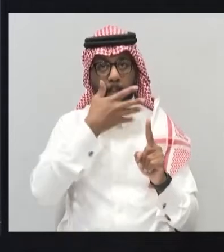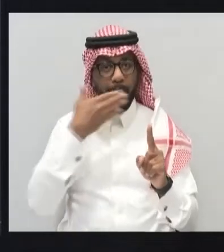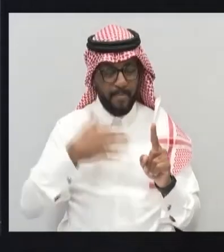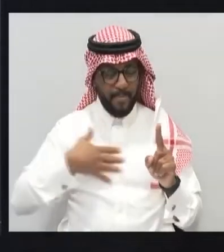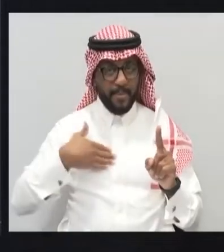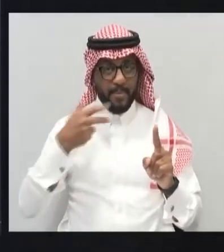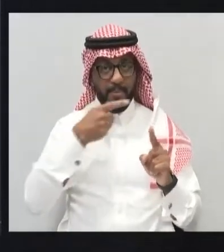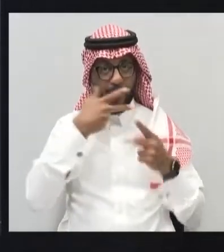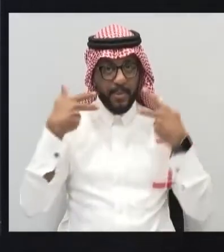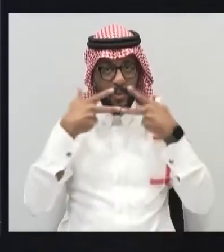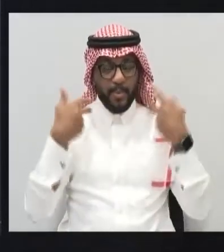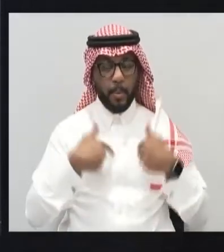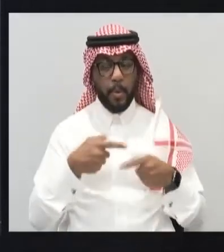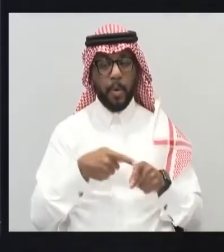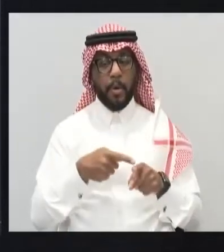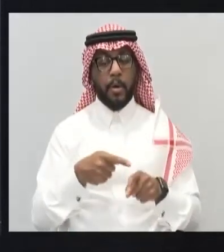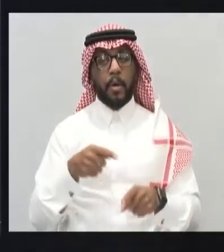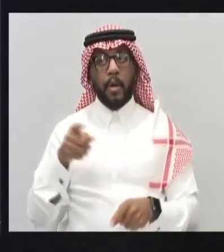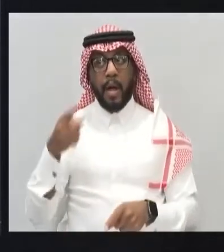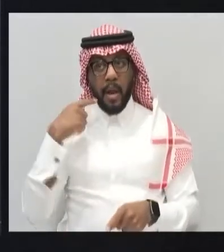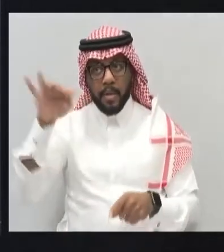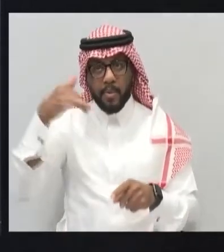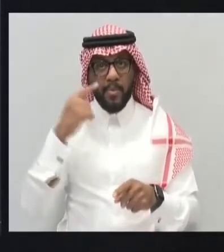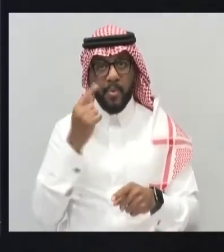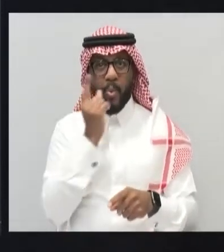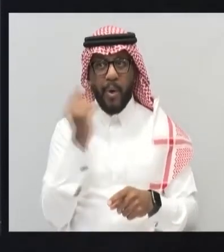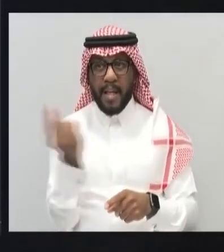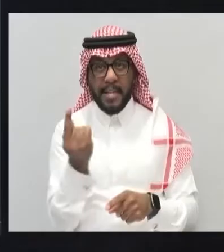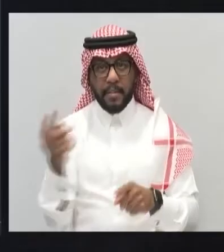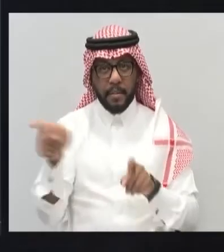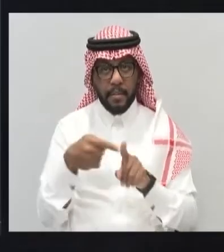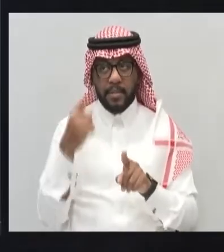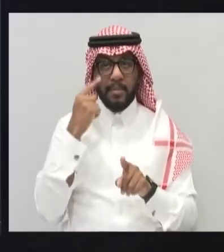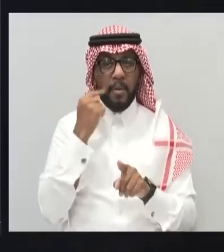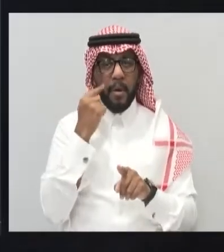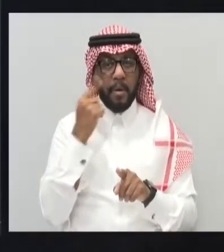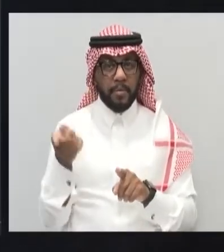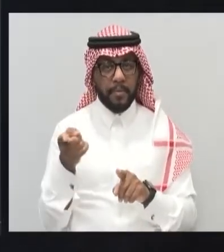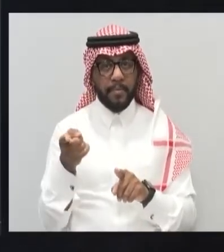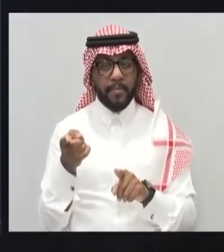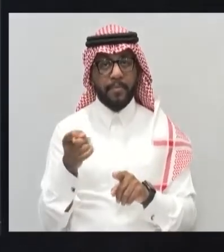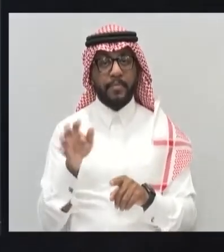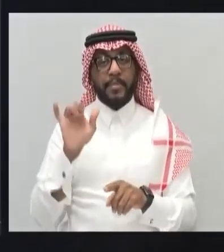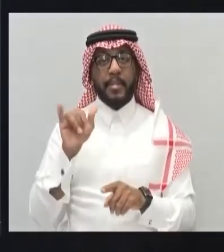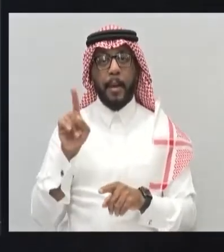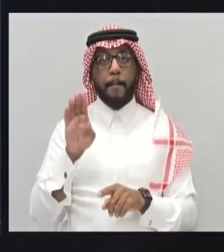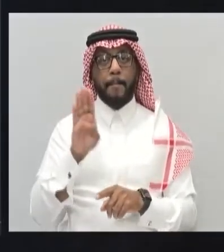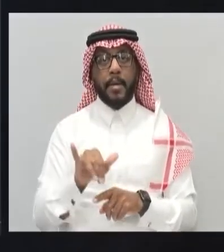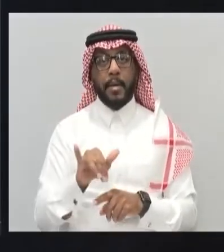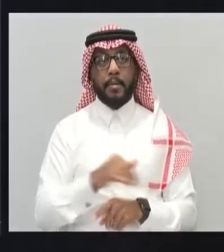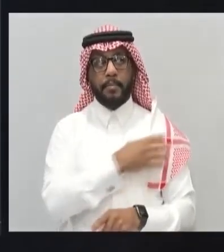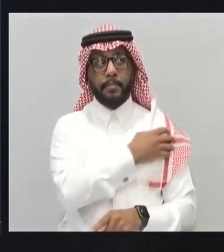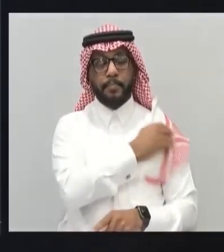يبكي او قابلت الطفل يبكي هذه الاجابات التي او الهيئات التي وجدت